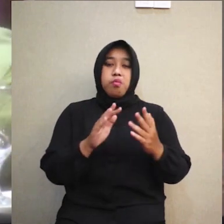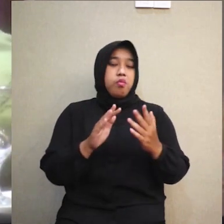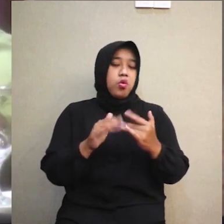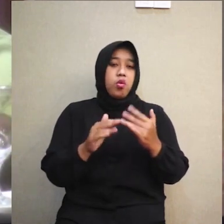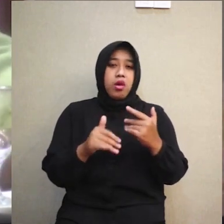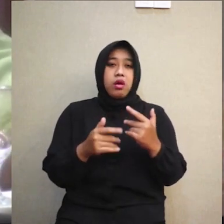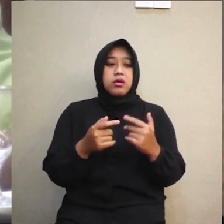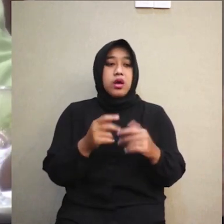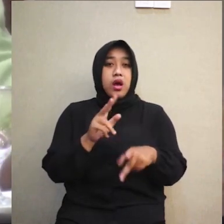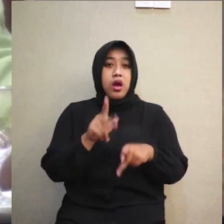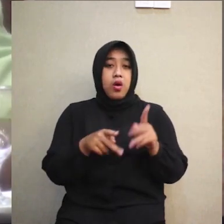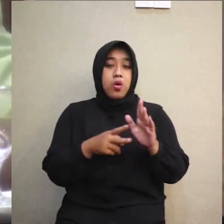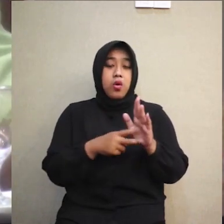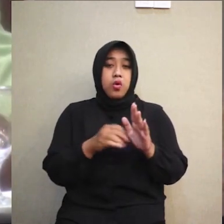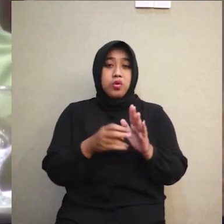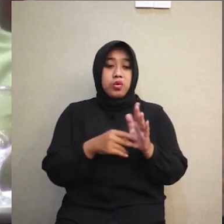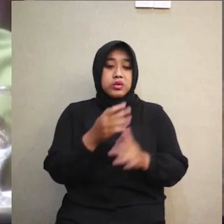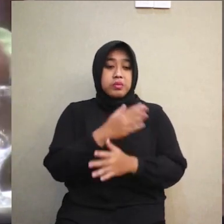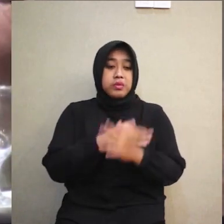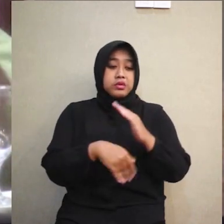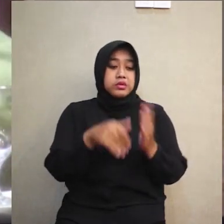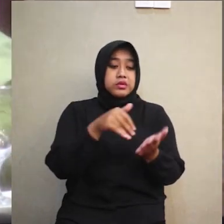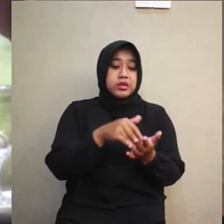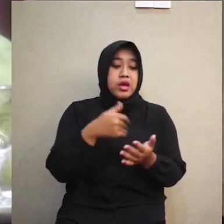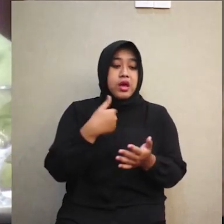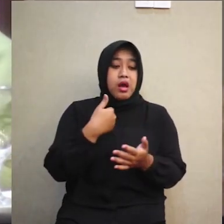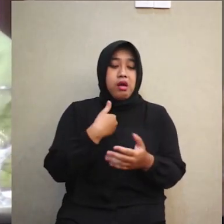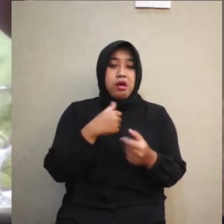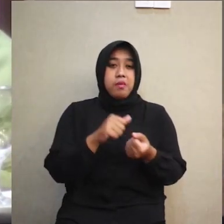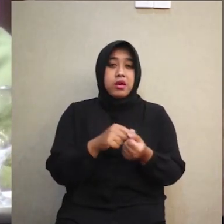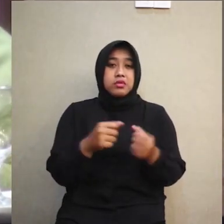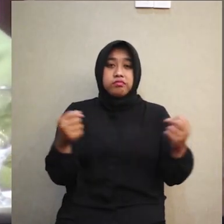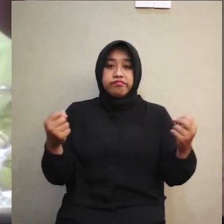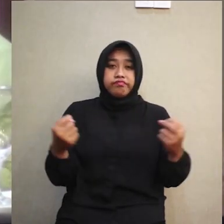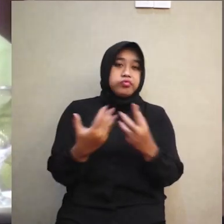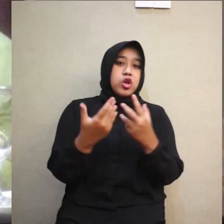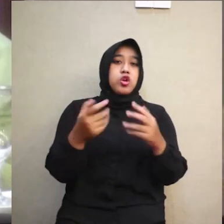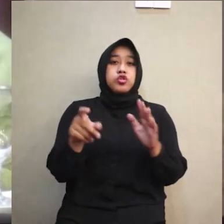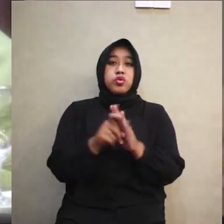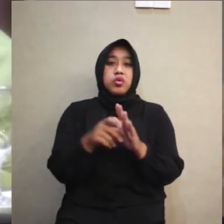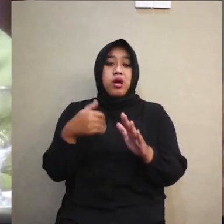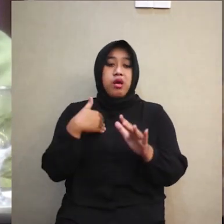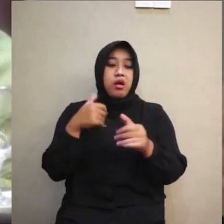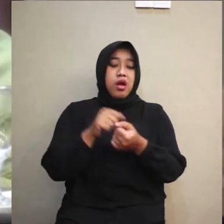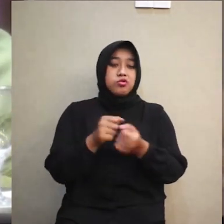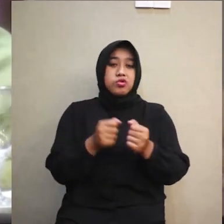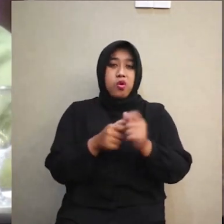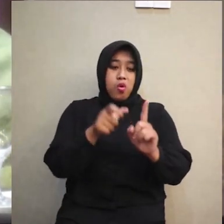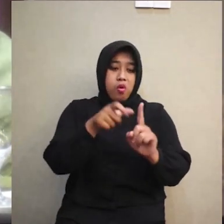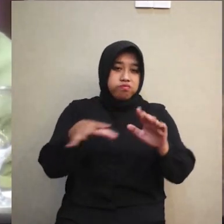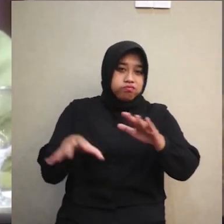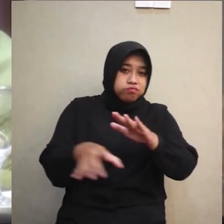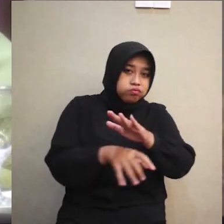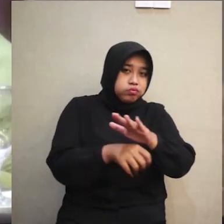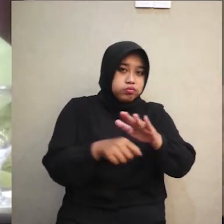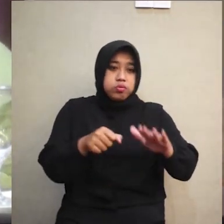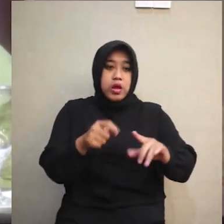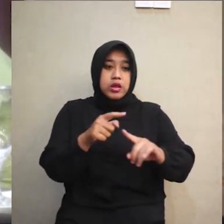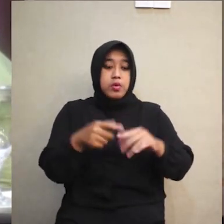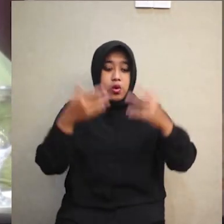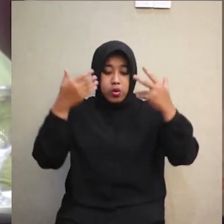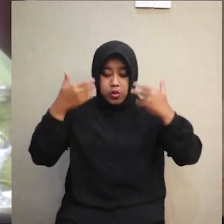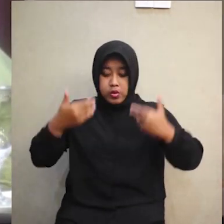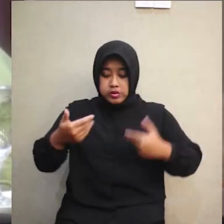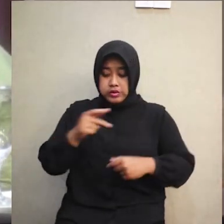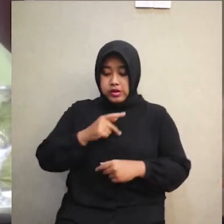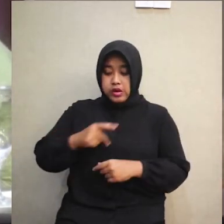lipat kalau non disabilitas rentan karena ada insiden terjadi perampokan nih jadi dia tapi dengan kondisi kami